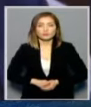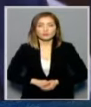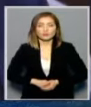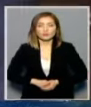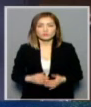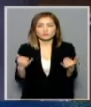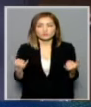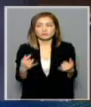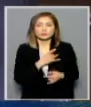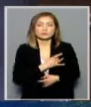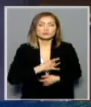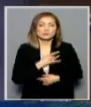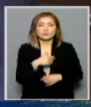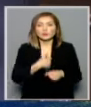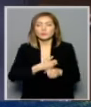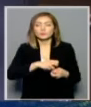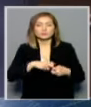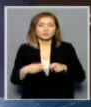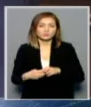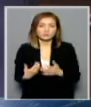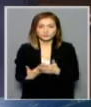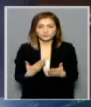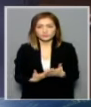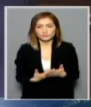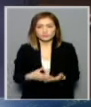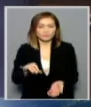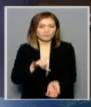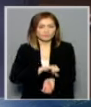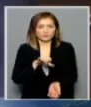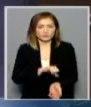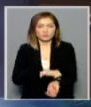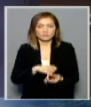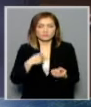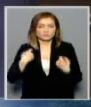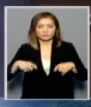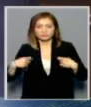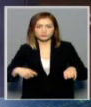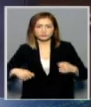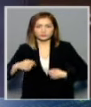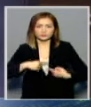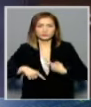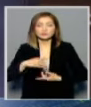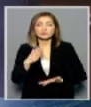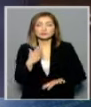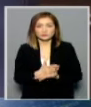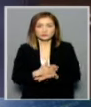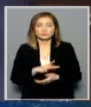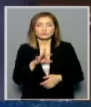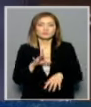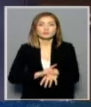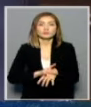таңда қоғамды мазалайтын басты мәселелердің бірі ол нашақорлық және есірткі бизнесі. Өкінішке